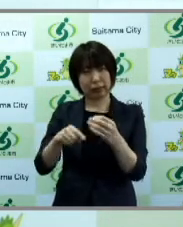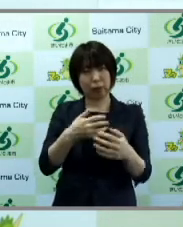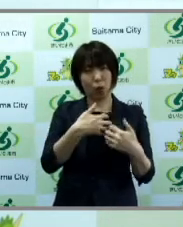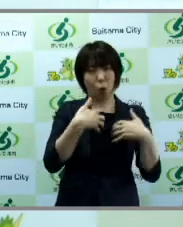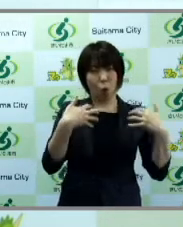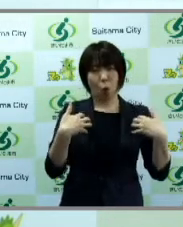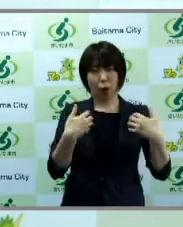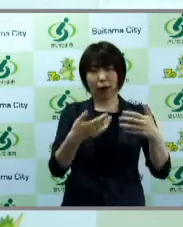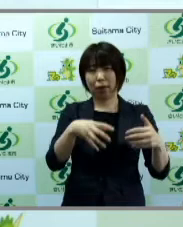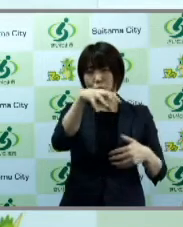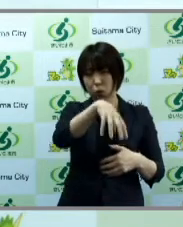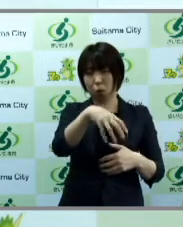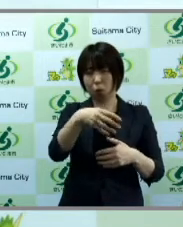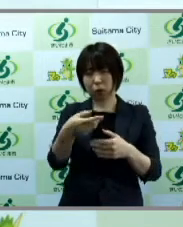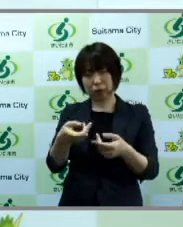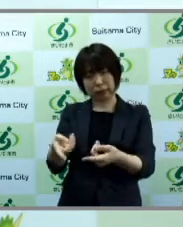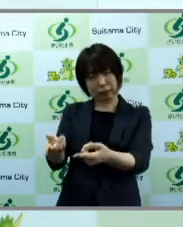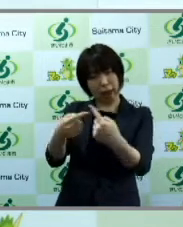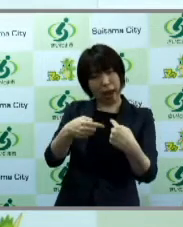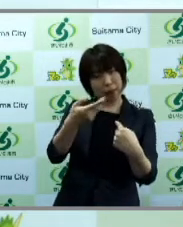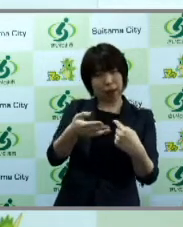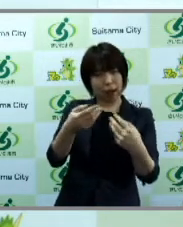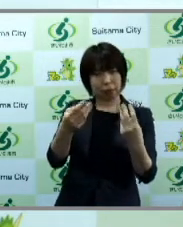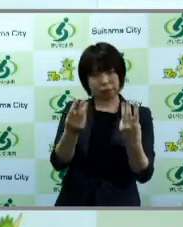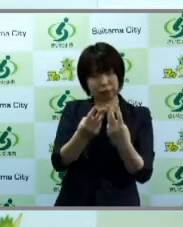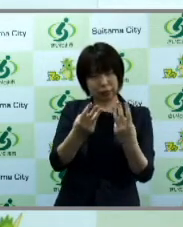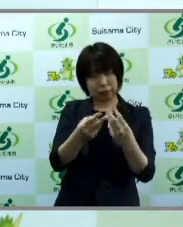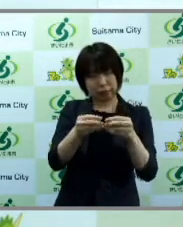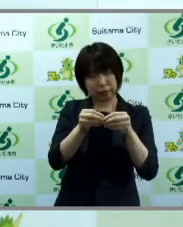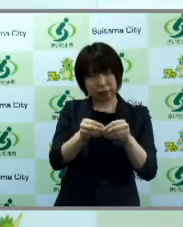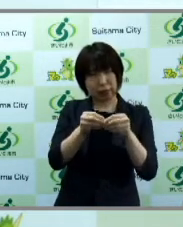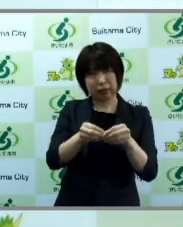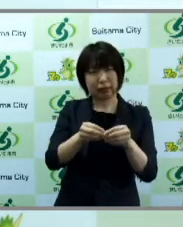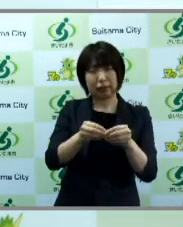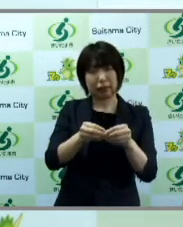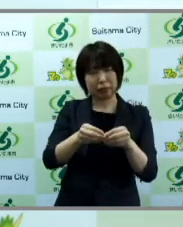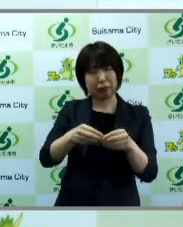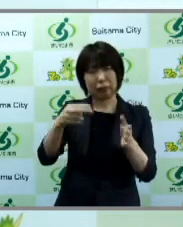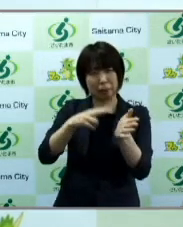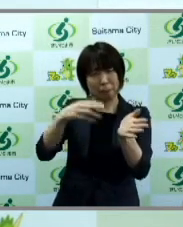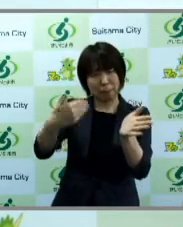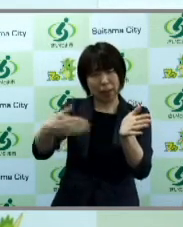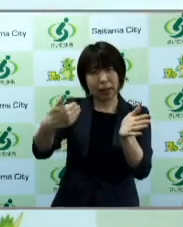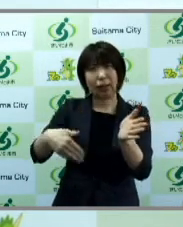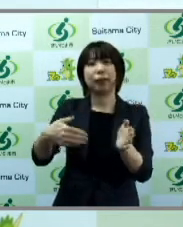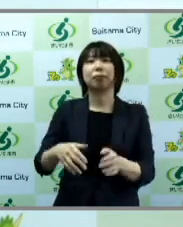ということはちょっと申し上げられありませんけど、現時点ではちょっとまだ申し上げられないという状況でございます。